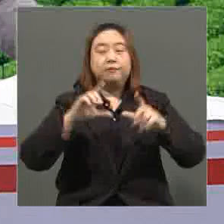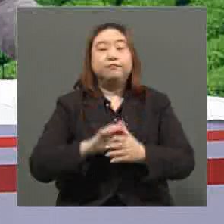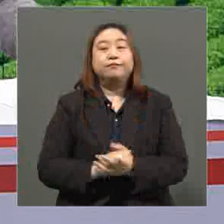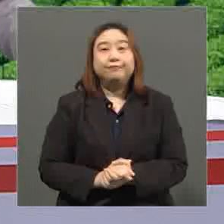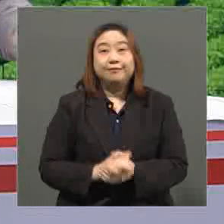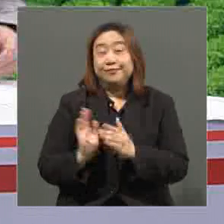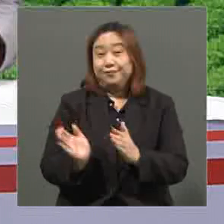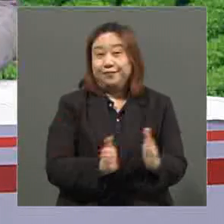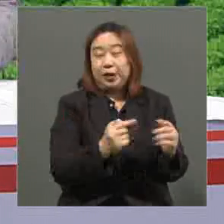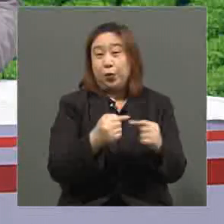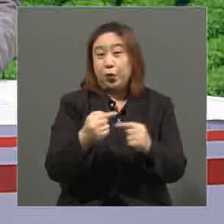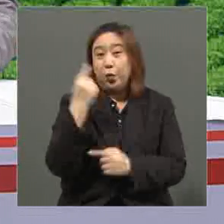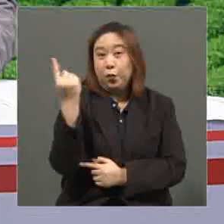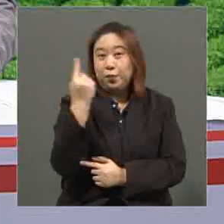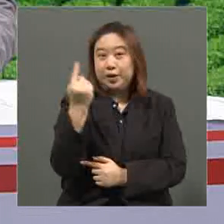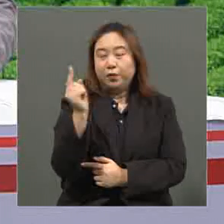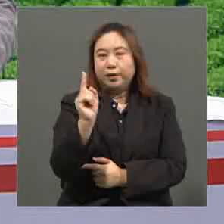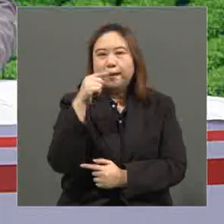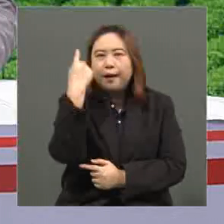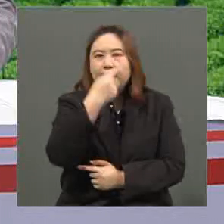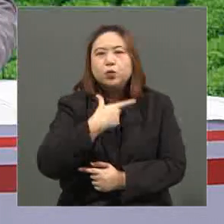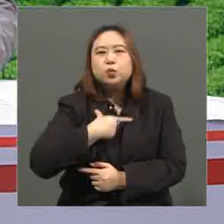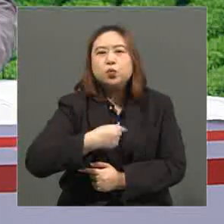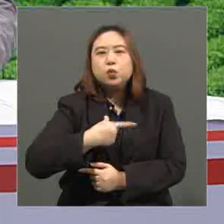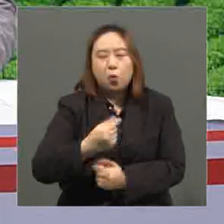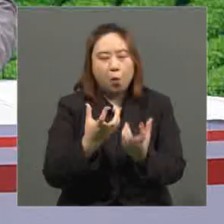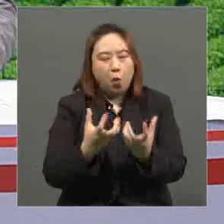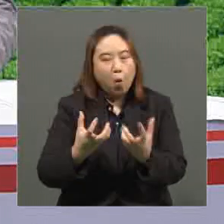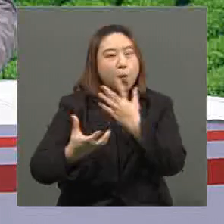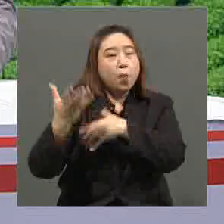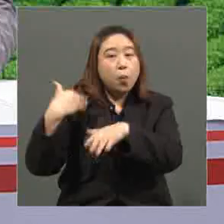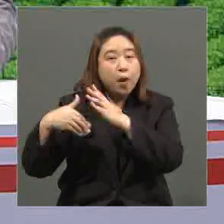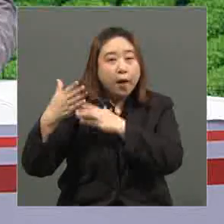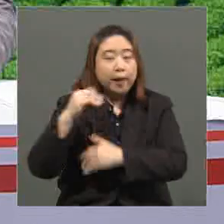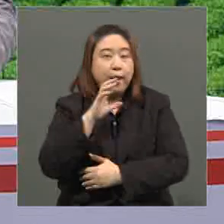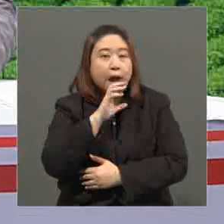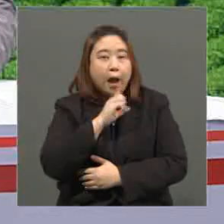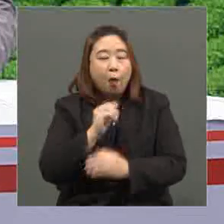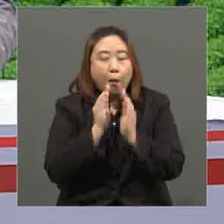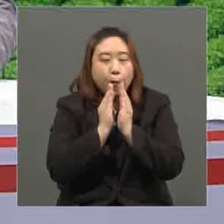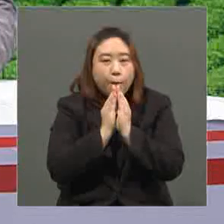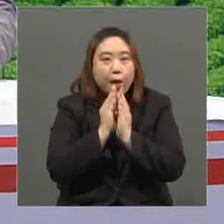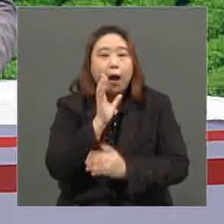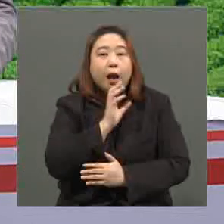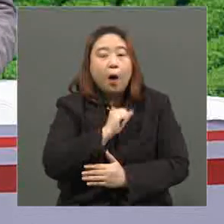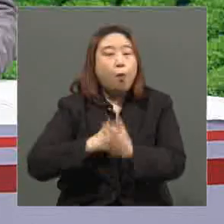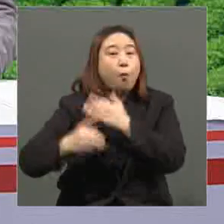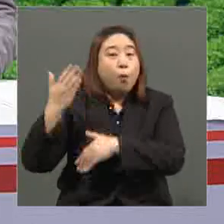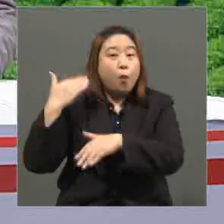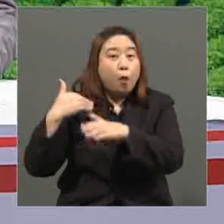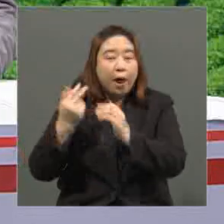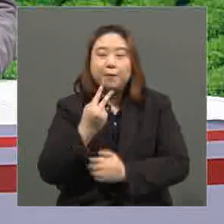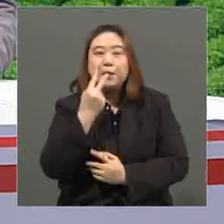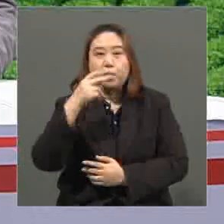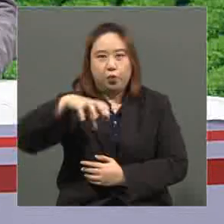พไปเที่ยวกันต่อนะครับแต่อันนี้เป็นสำหรับใครที่ชอบของเก่าของโบราณพระเก่าๆนะครับพาไปที่สวนดนุช